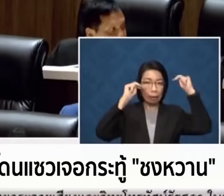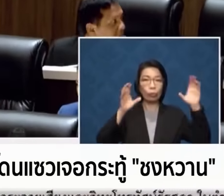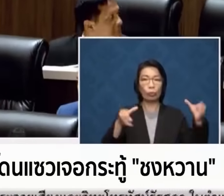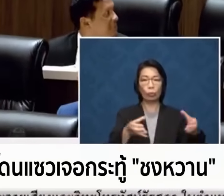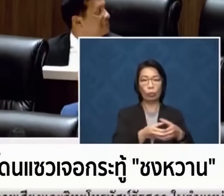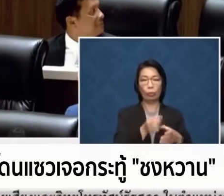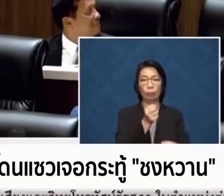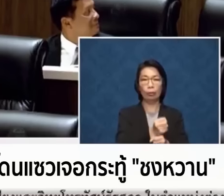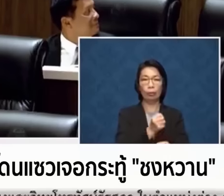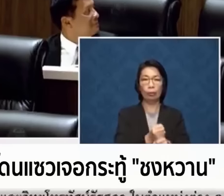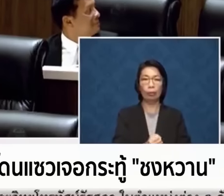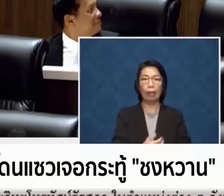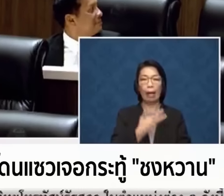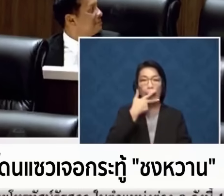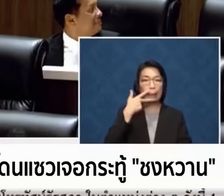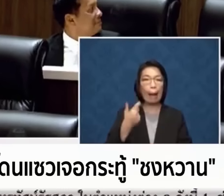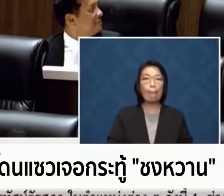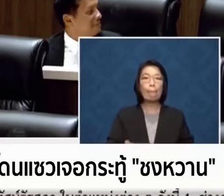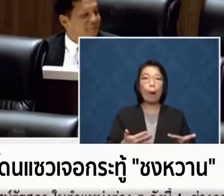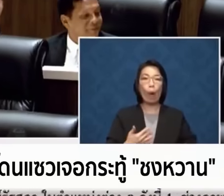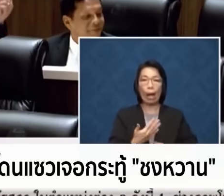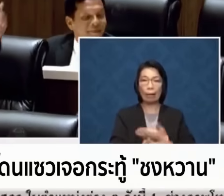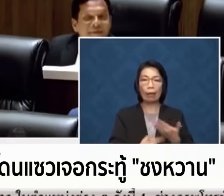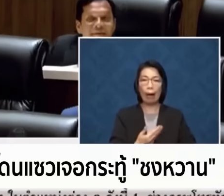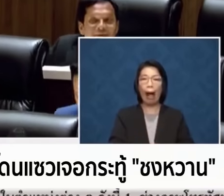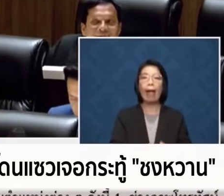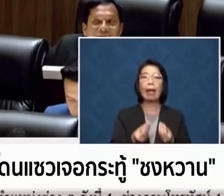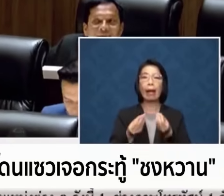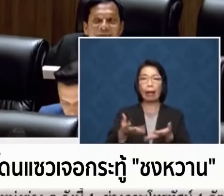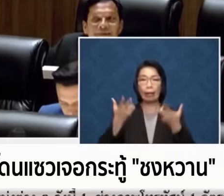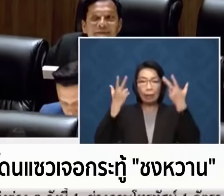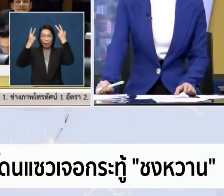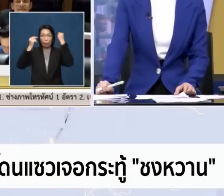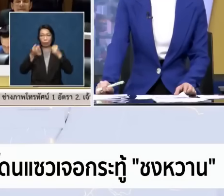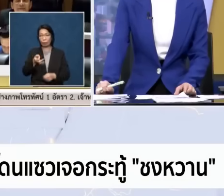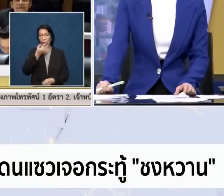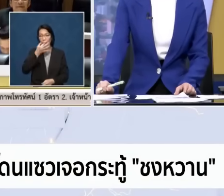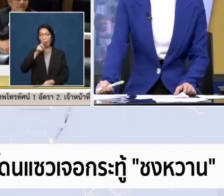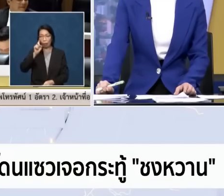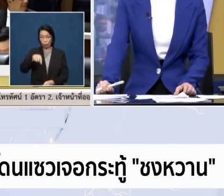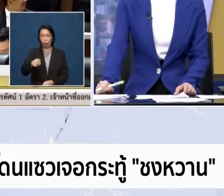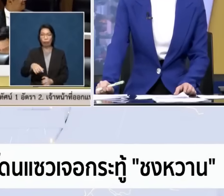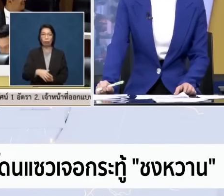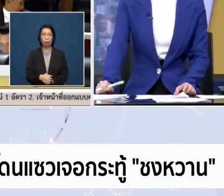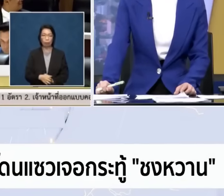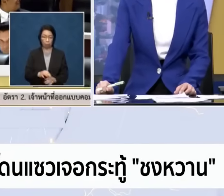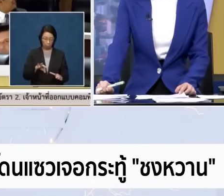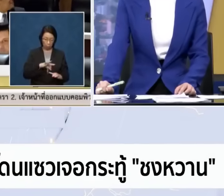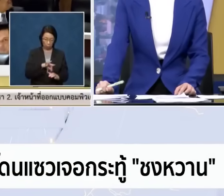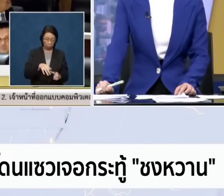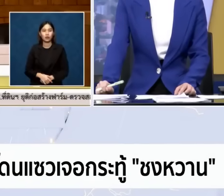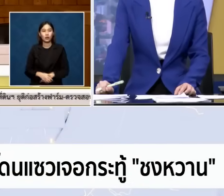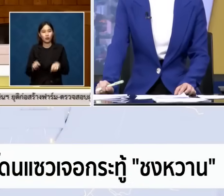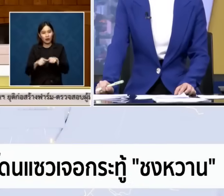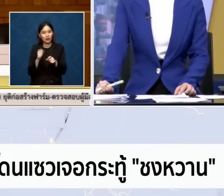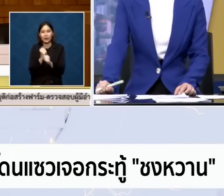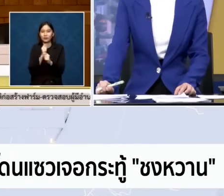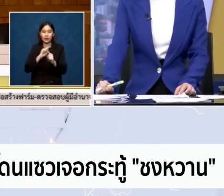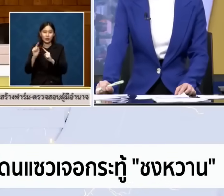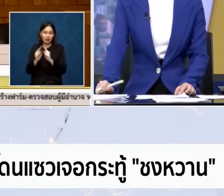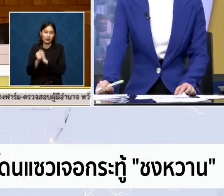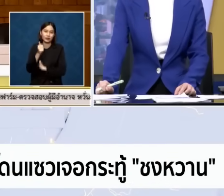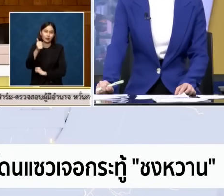เรื่องสีของชุดของถุงเท้ามาจนถึงเนี่ยชงหวานเนี่ยเรื่องหายาเบาหวานแซวกันอย่างงี้นายกก็ตอบไปตรวจร่างกายมาแล้วความดัน